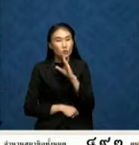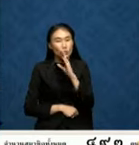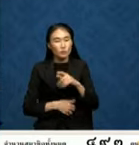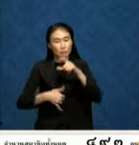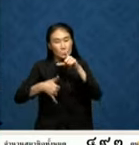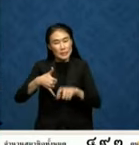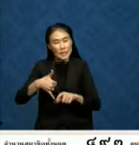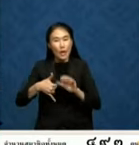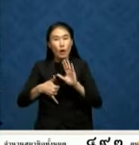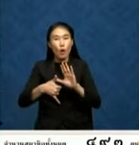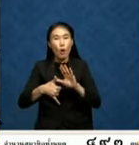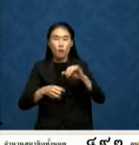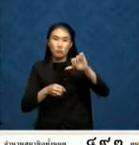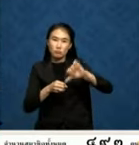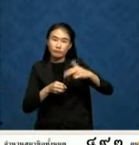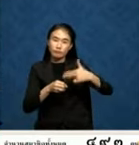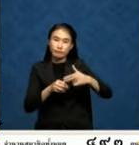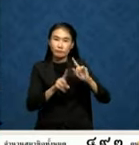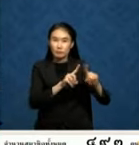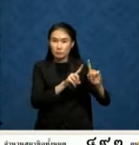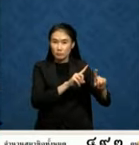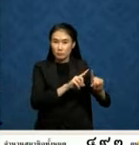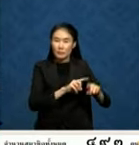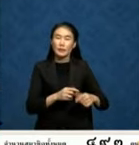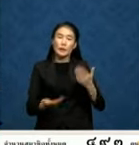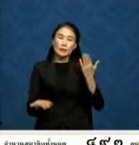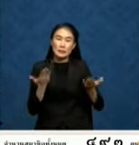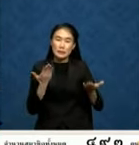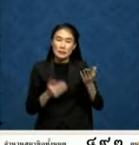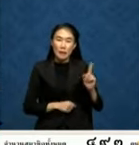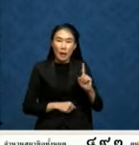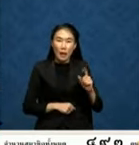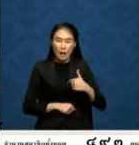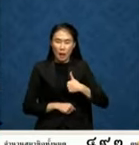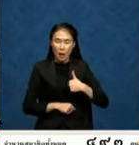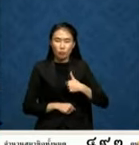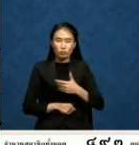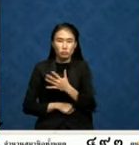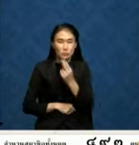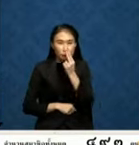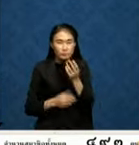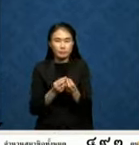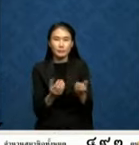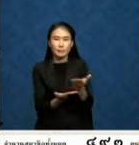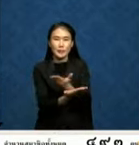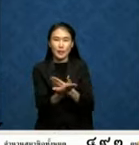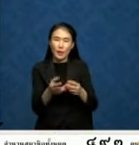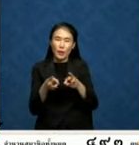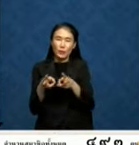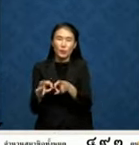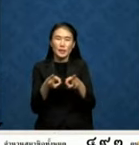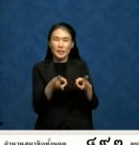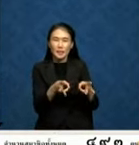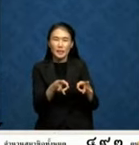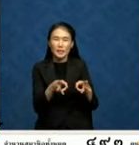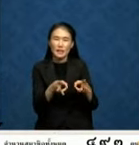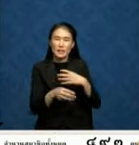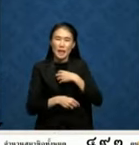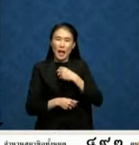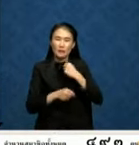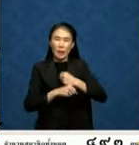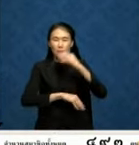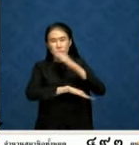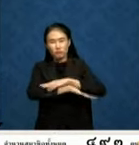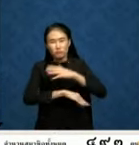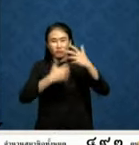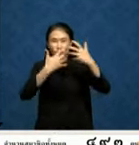ติกรรมการใช้พลังงานแล้วนะครับก็อาจจะรวมถึงเรื่องของการที่เราจะต้องพิจารณาถึงวิธีการที่เราจะผลิตแล้วก็ใช้เ